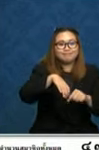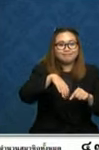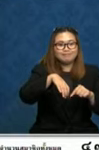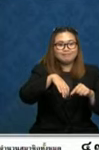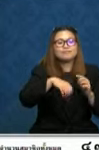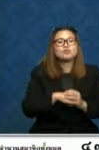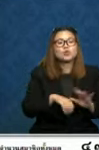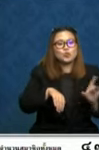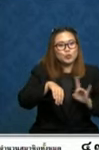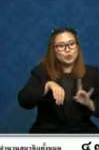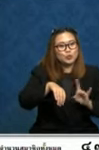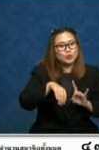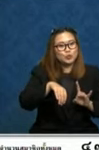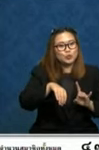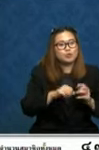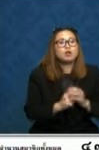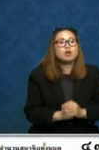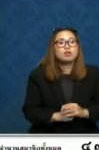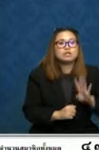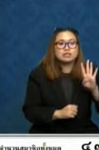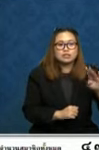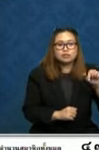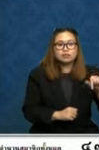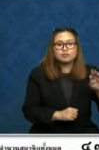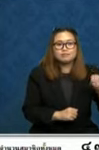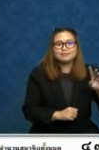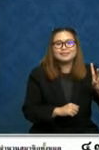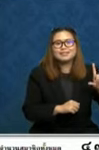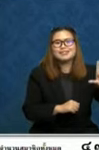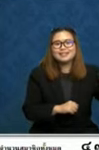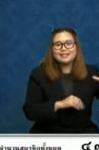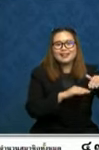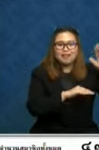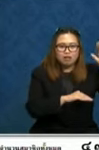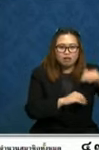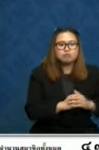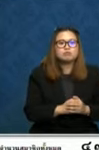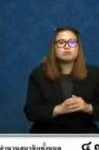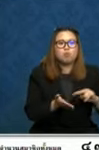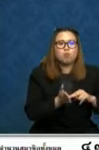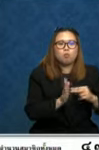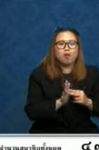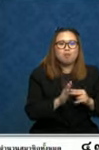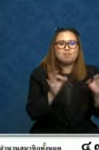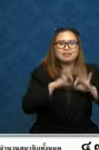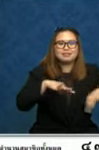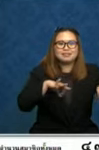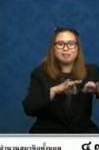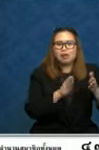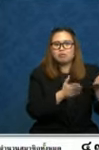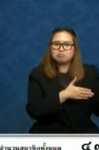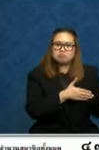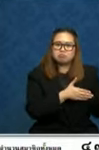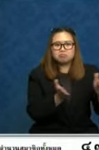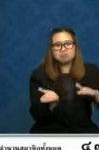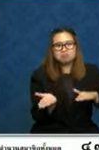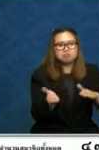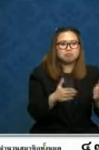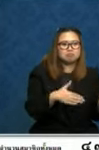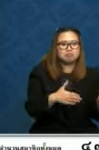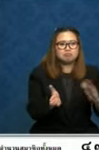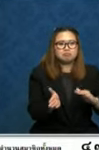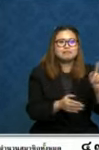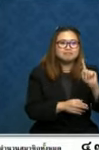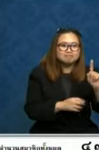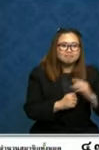ที่ 27.4 ล้านซึ่งสูงมากจะสะท้อนให้เห็นว่าเป็นการเรียงความสำคัญมันเอ็นเอียงไปทางไหนกันคะท่านประธานดิฉันคิดว่า